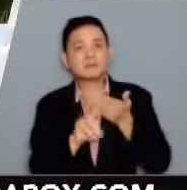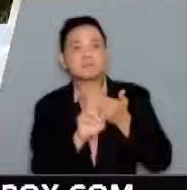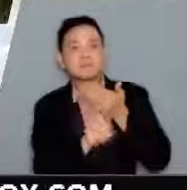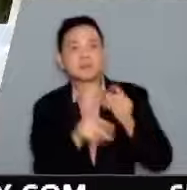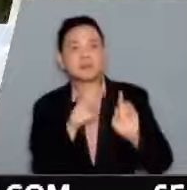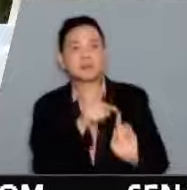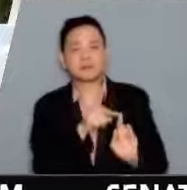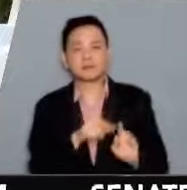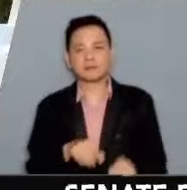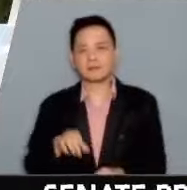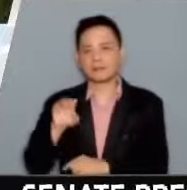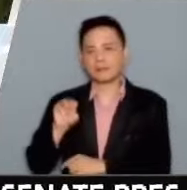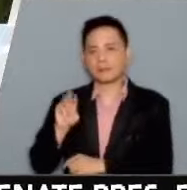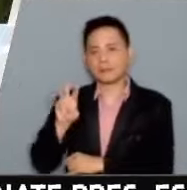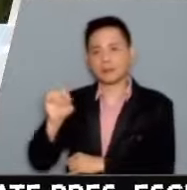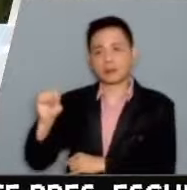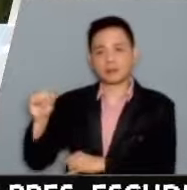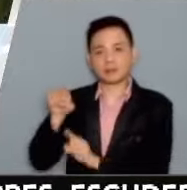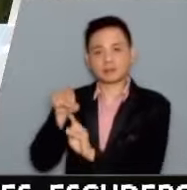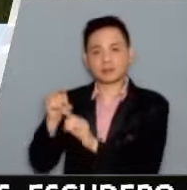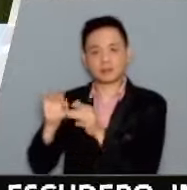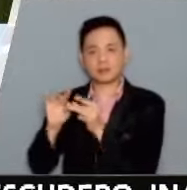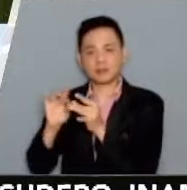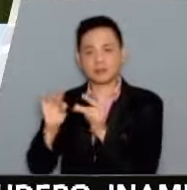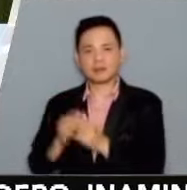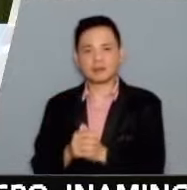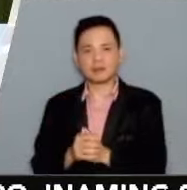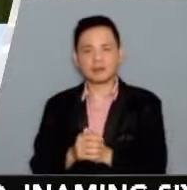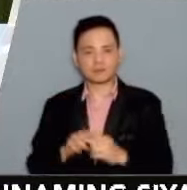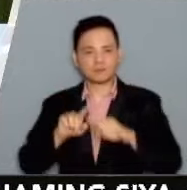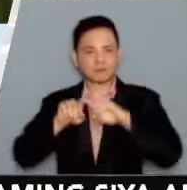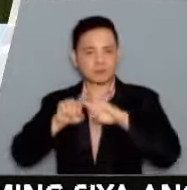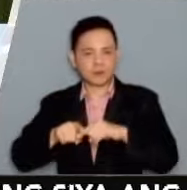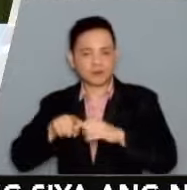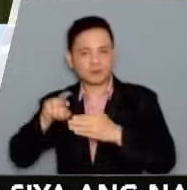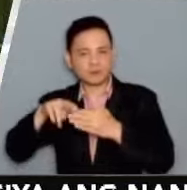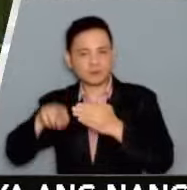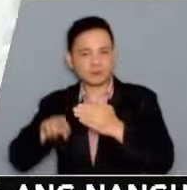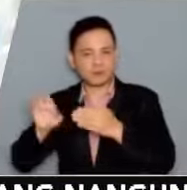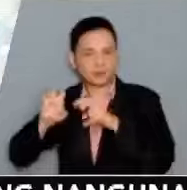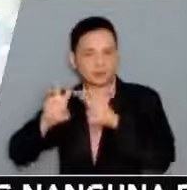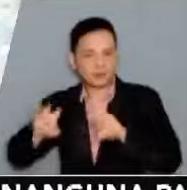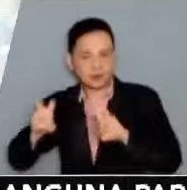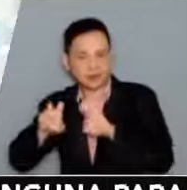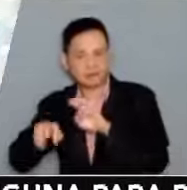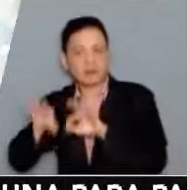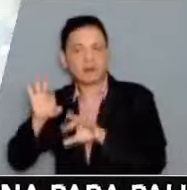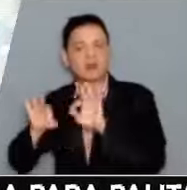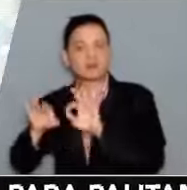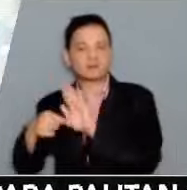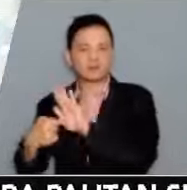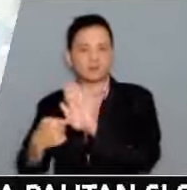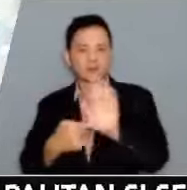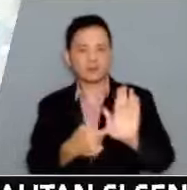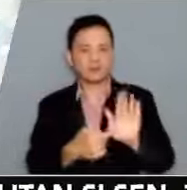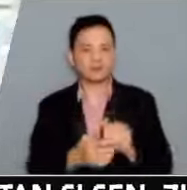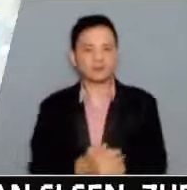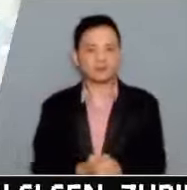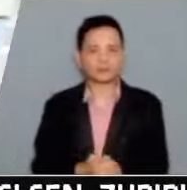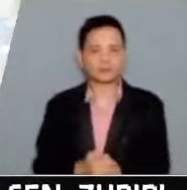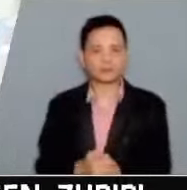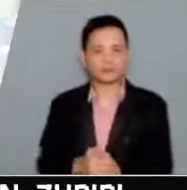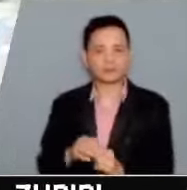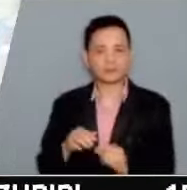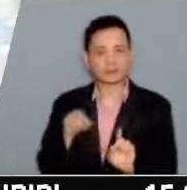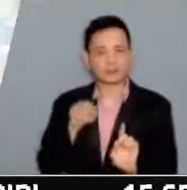o MWSS, depende pa yan sa magiging resulta ng kanilang investigasyon. Paliwanag naman ng Manila Water, dumami ang algae